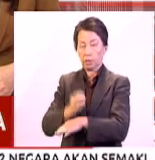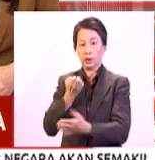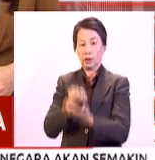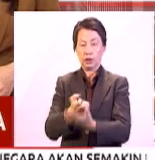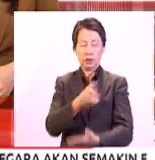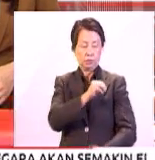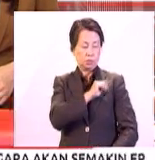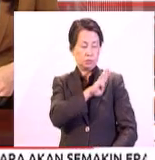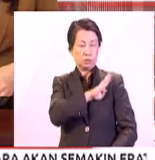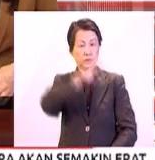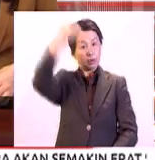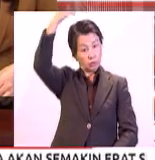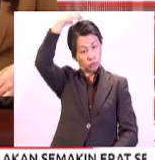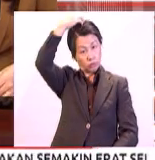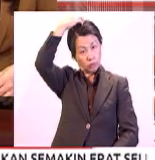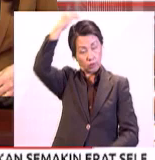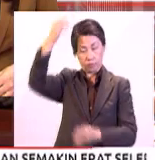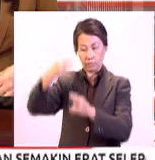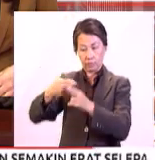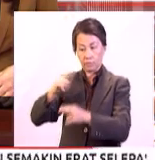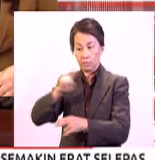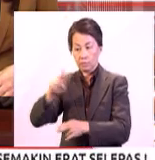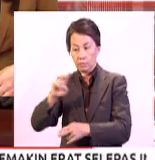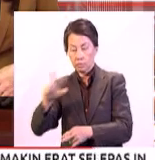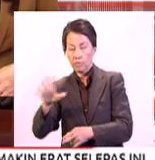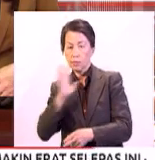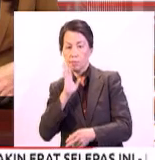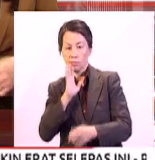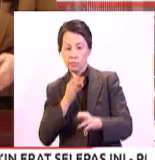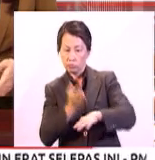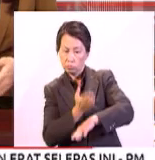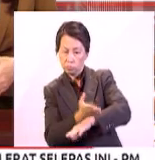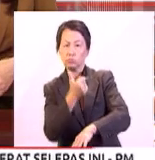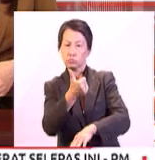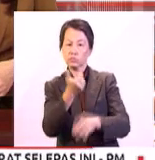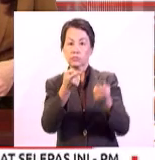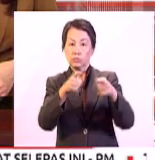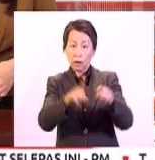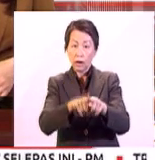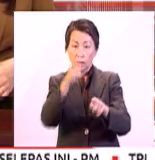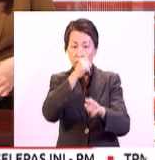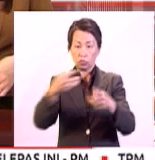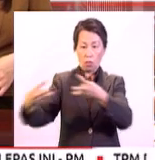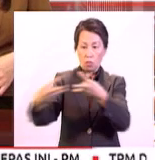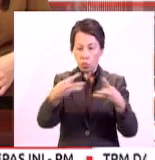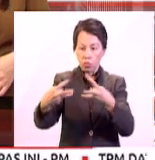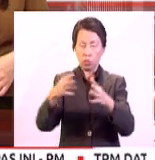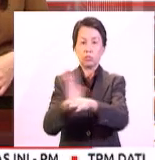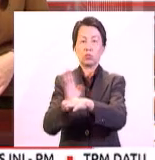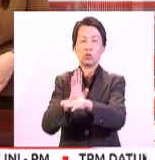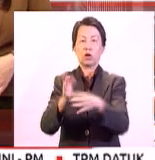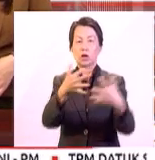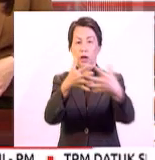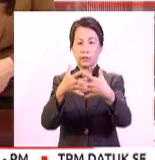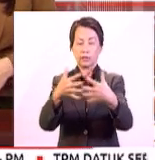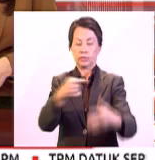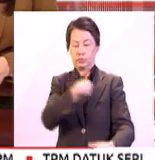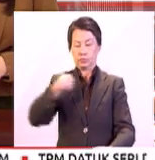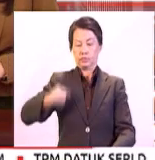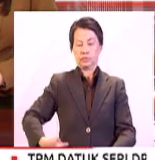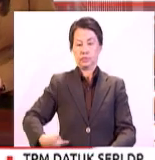Menteri Besar Selangor, Dr. Zulkifli Zakaria menyifatkan perkembangan tersebut berlaku berikutan perang perdagangan Amerika Syarikat China.